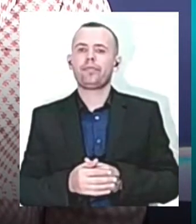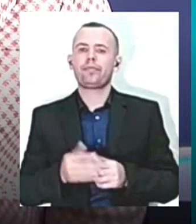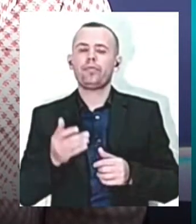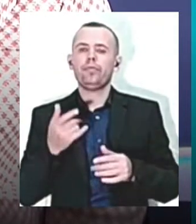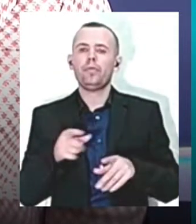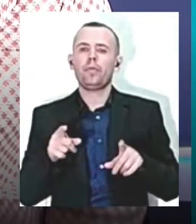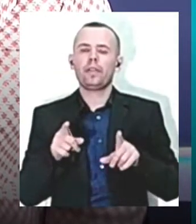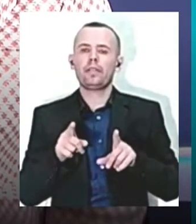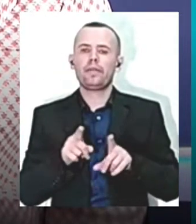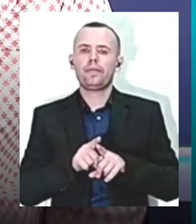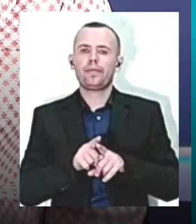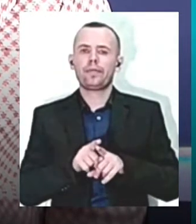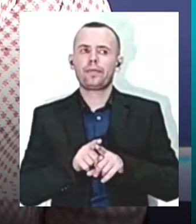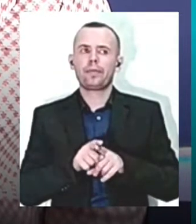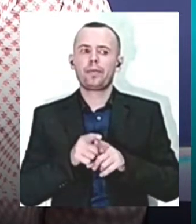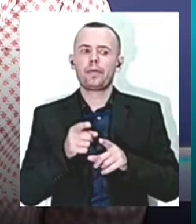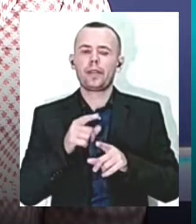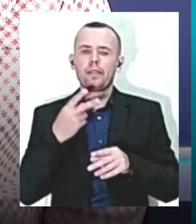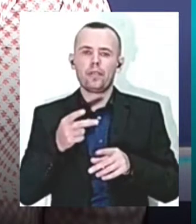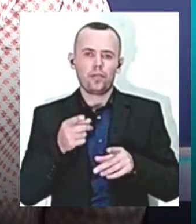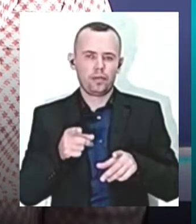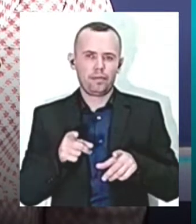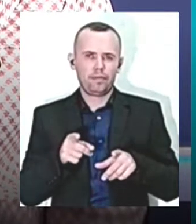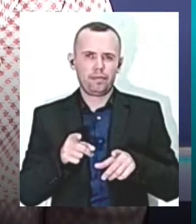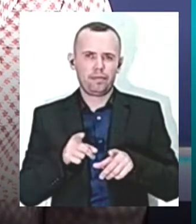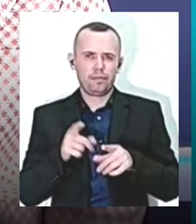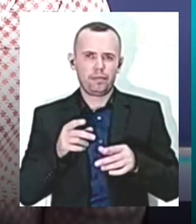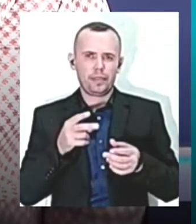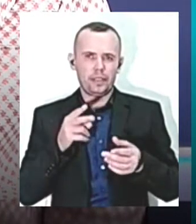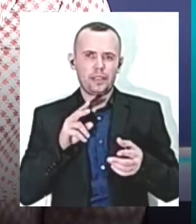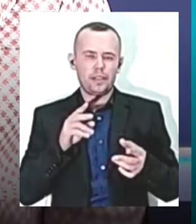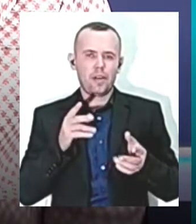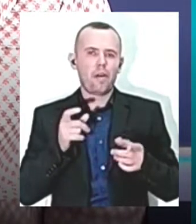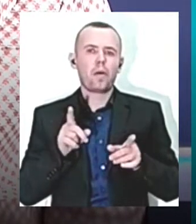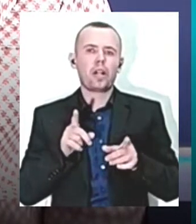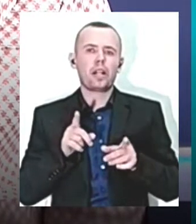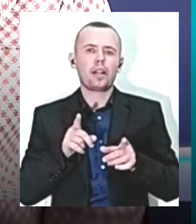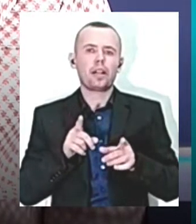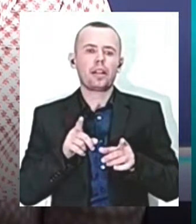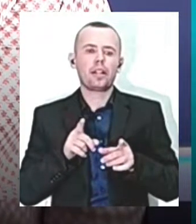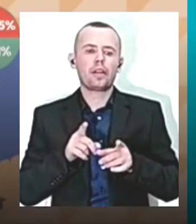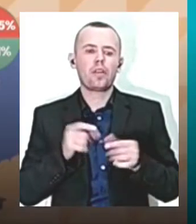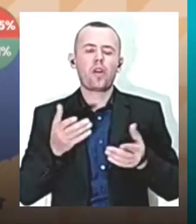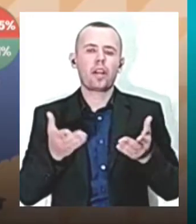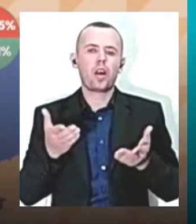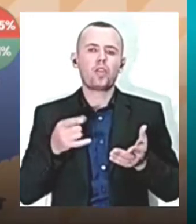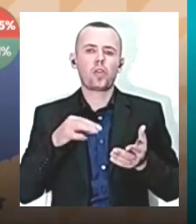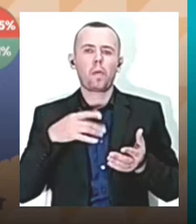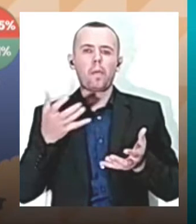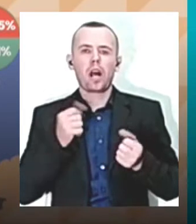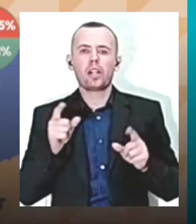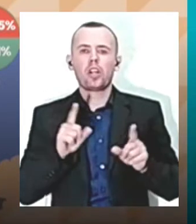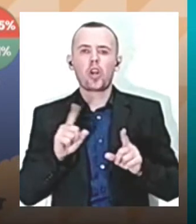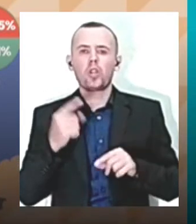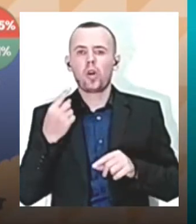в соціології їх називають так званими брехливими дихотоміями. Угу. Коли людей просять обрати щось одне, а там або